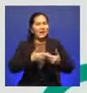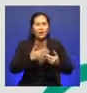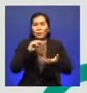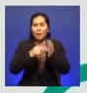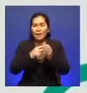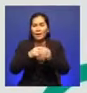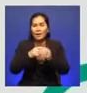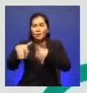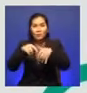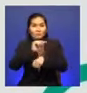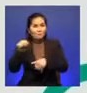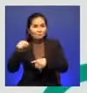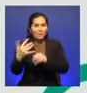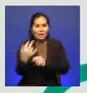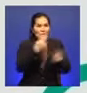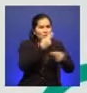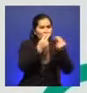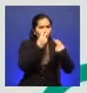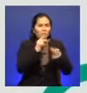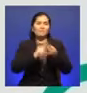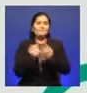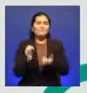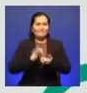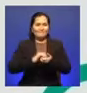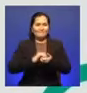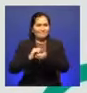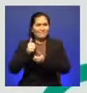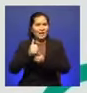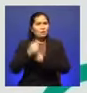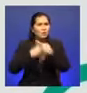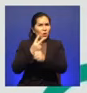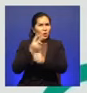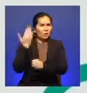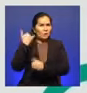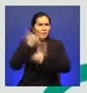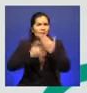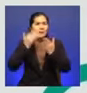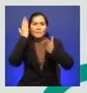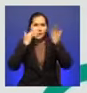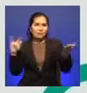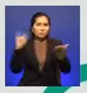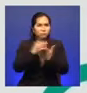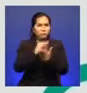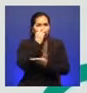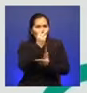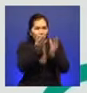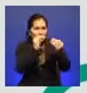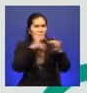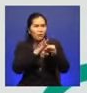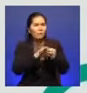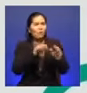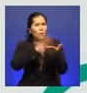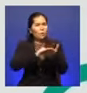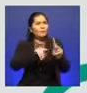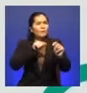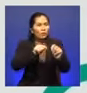ะครับอย่างเมื่อ2ปีที่แล้วนะครับก็มีจากประเทศมาเลเซียนะครับมาดูในเรื่องของการขับเคลื่อนในเรื่องของข้อมูลตำบลในเรื่อง